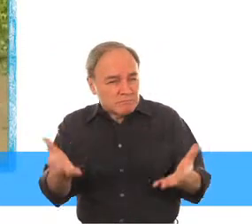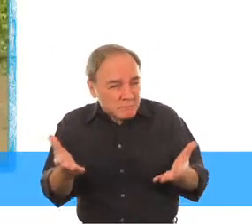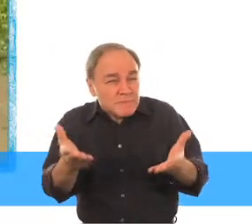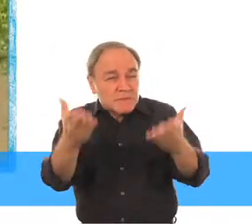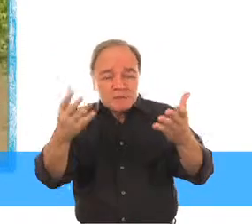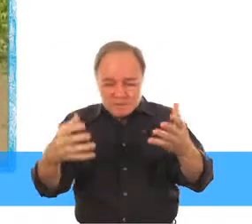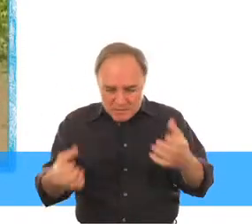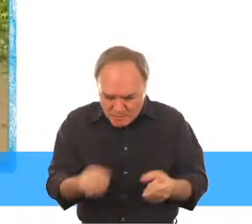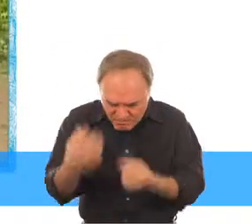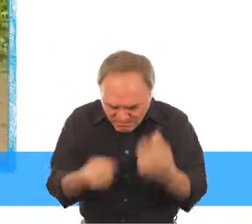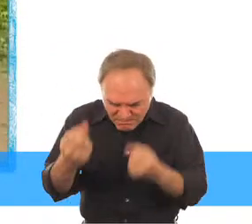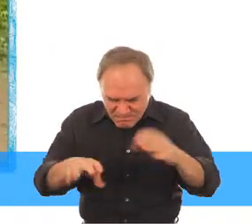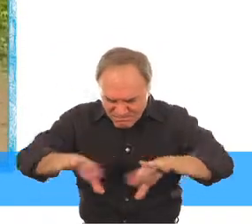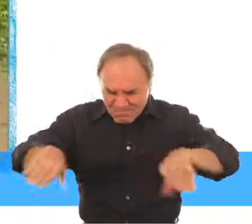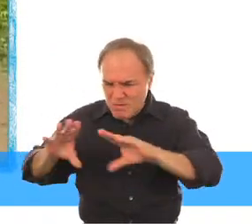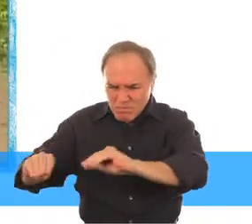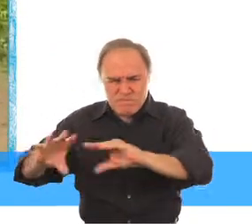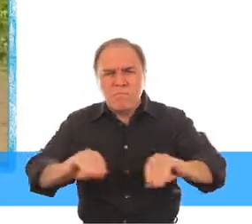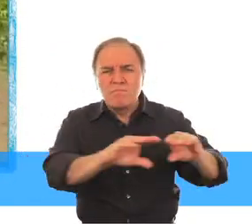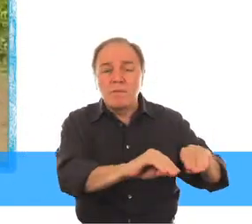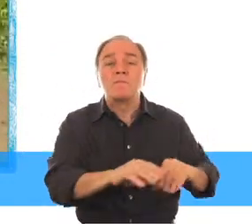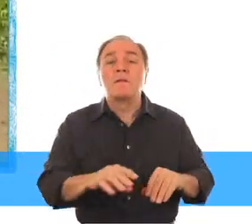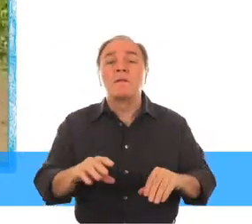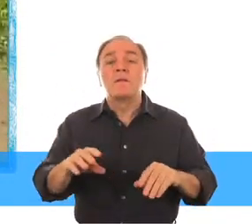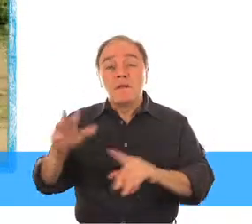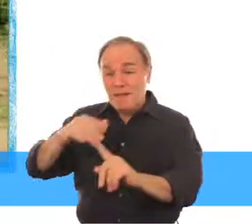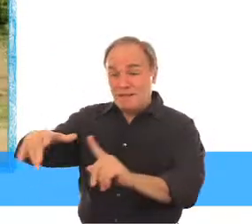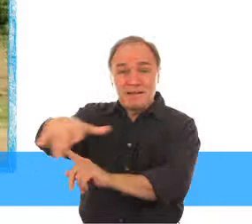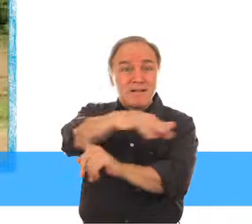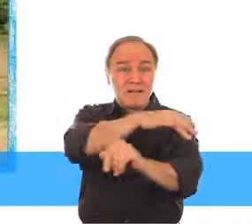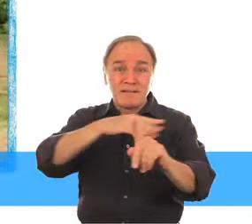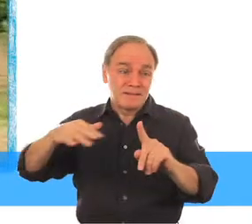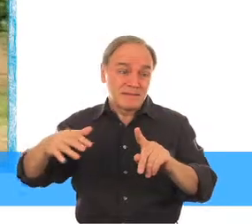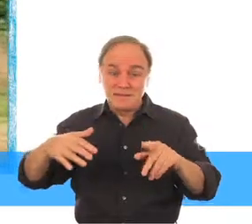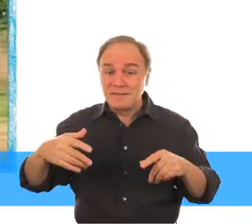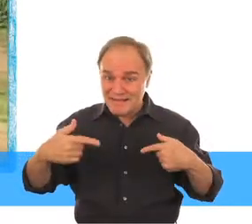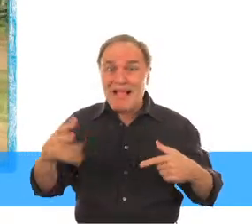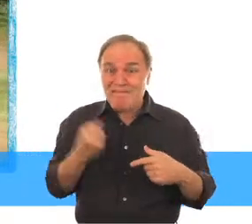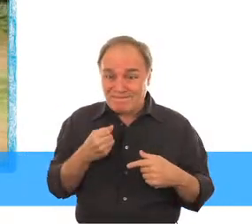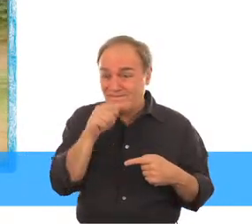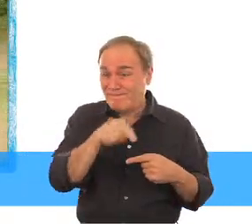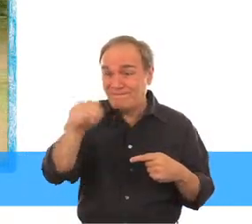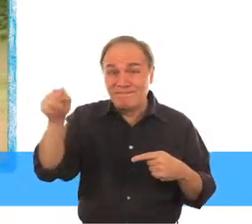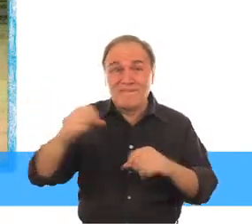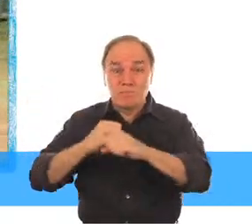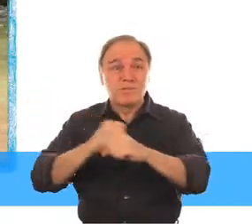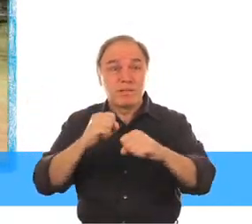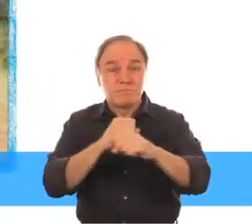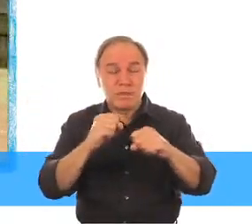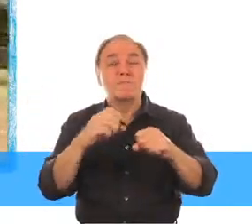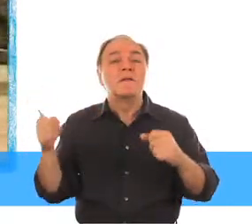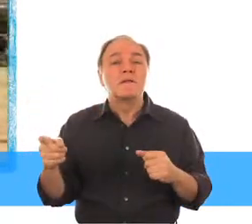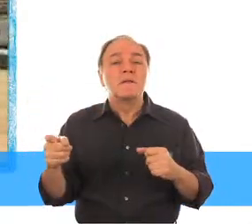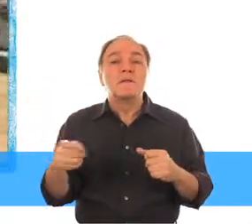et les jungles environnantes soient toujours contaminées persistent, comme l'a découvert Vijay, 10 ans, quand il a sauté sur une mine